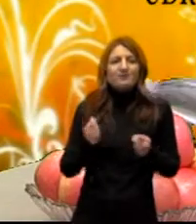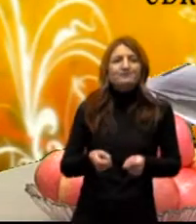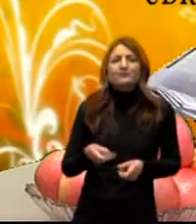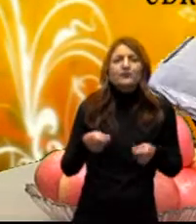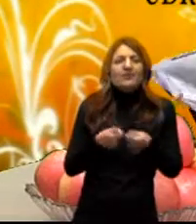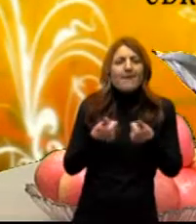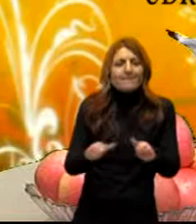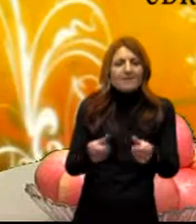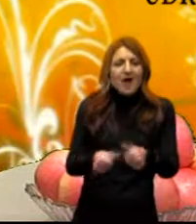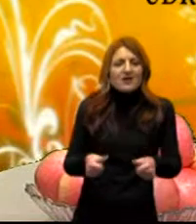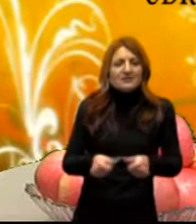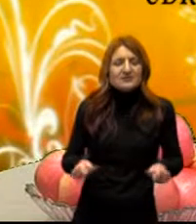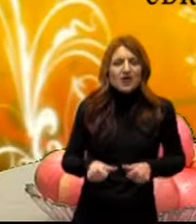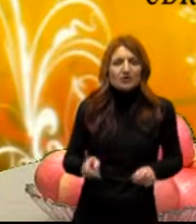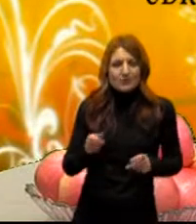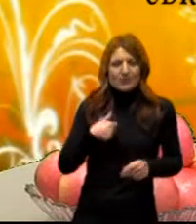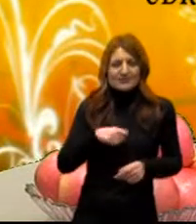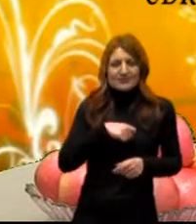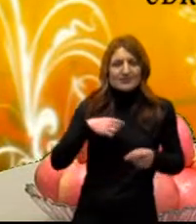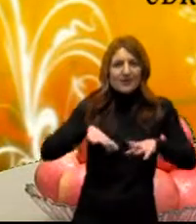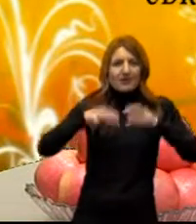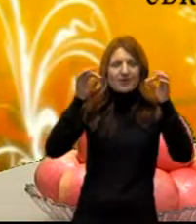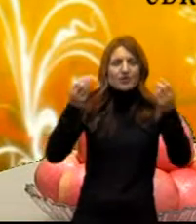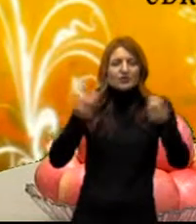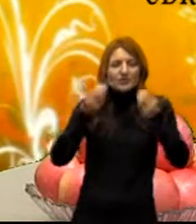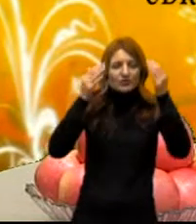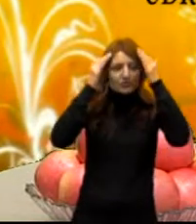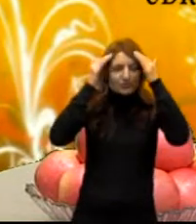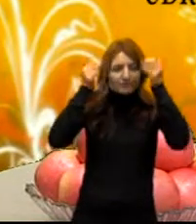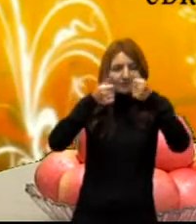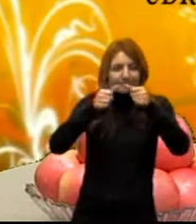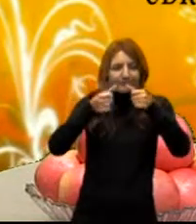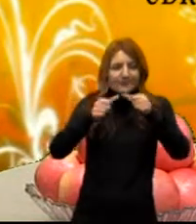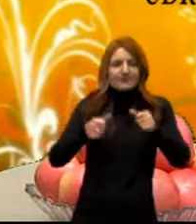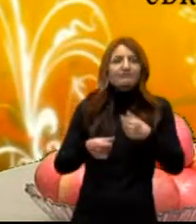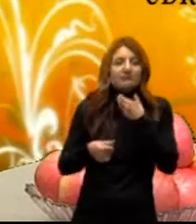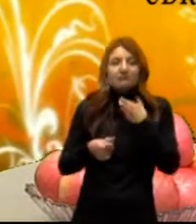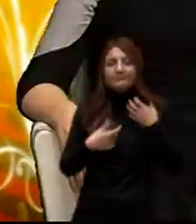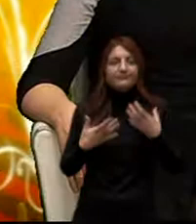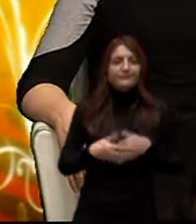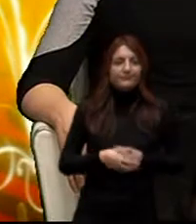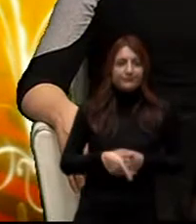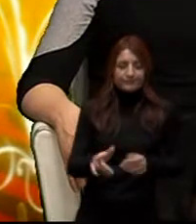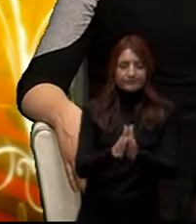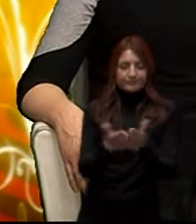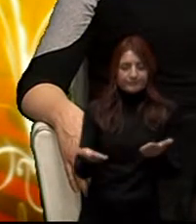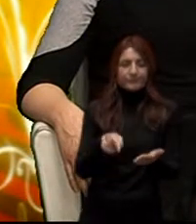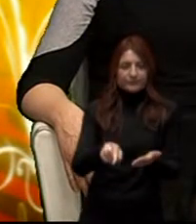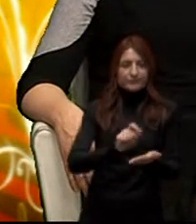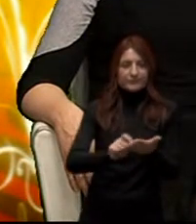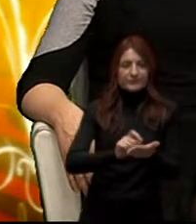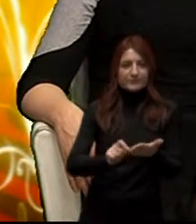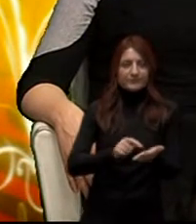li možemo sami naći neke dijelove? Ja sam to u priručniku tu spomenula. Evo, u